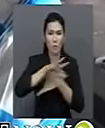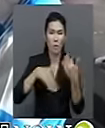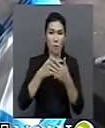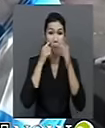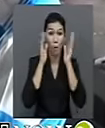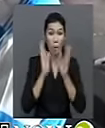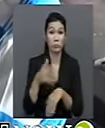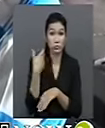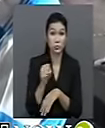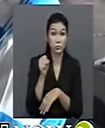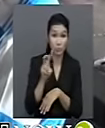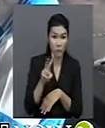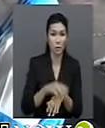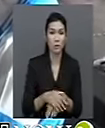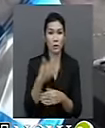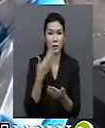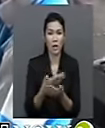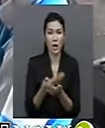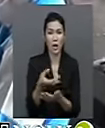วยก็12คนรายได้ก็น้อยพ่อของน้องปลาได้ค่าจ้างจากงานรับจ้างรายวัน